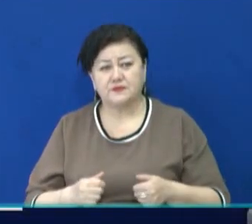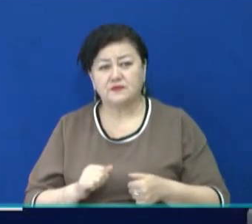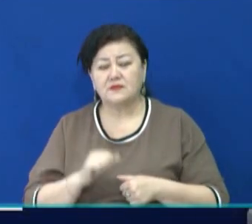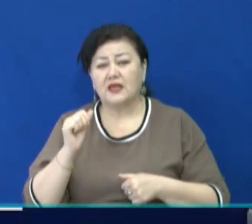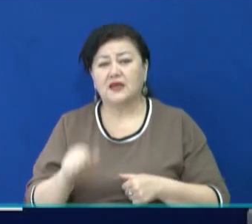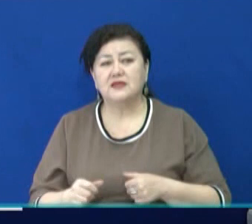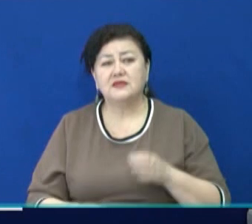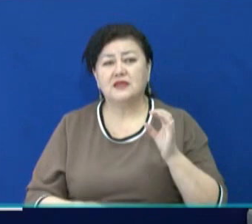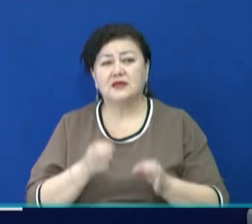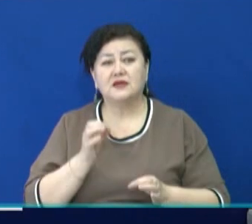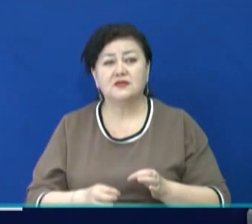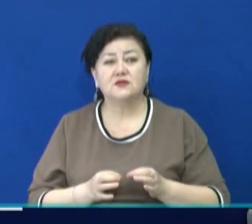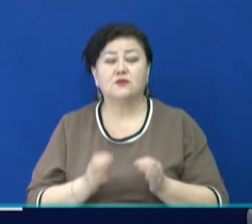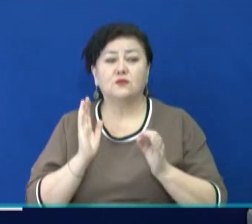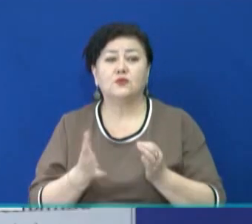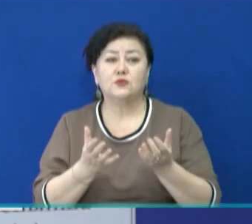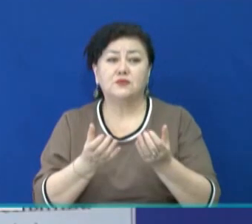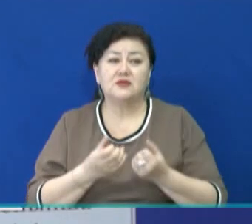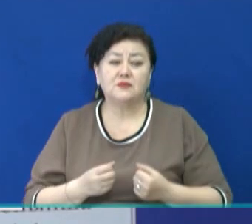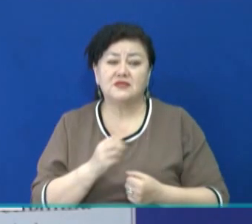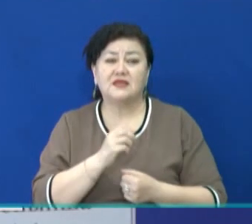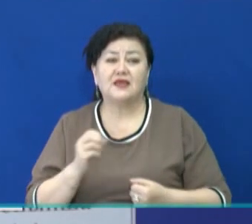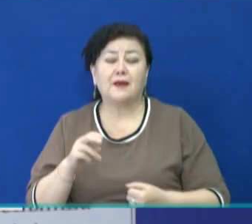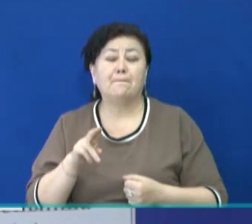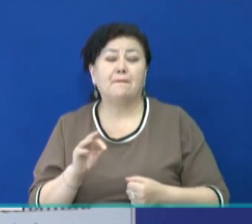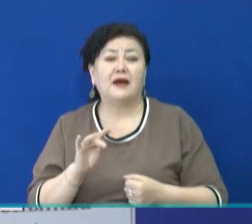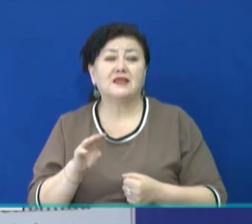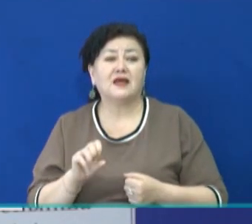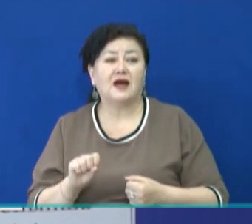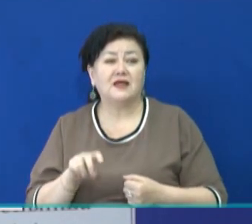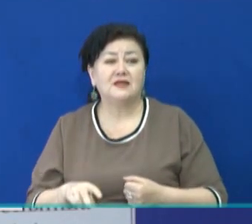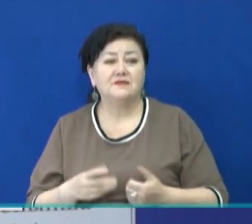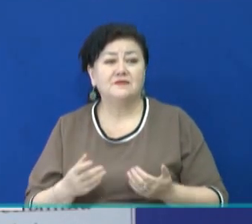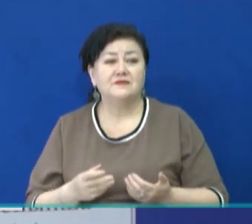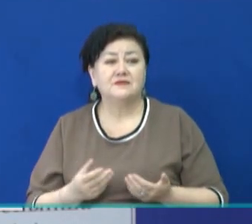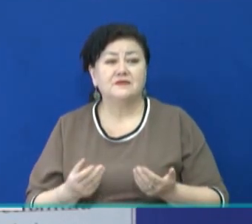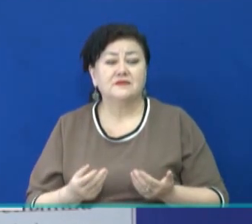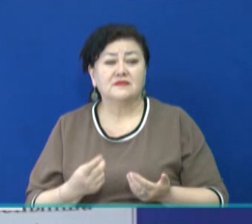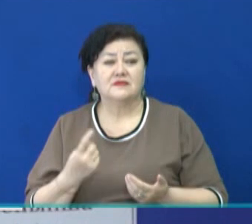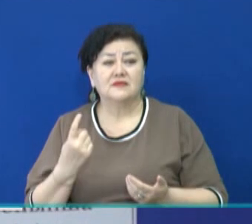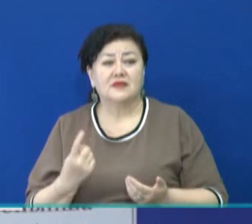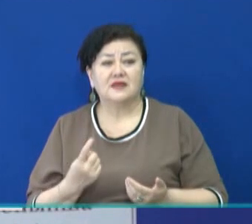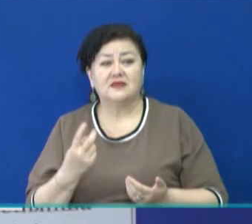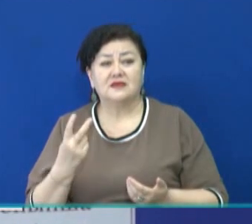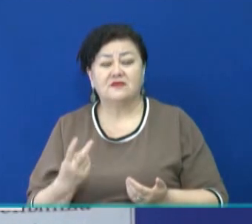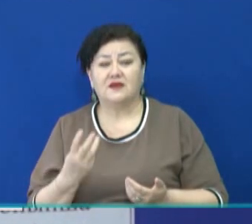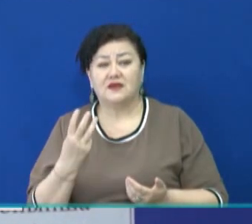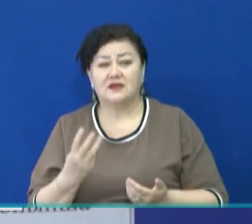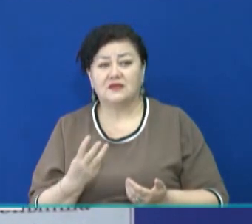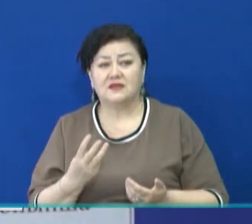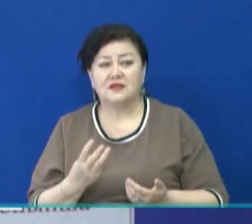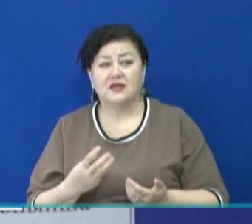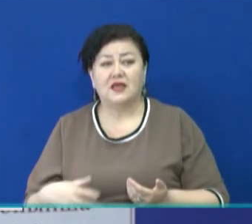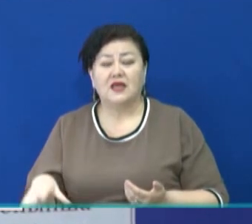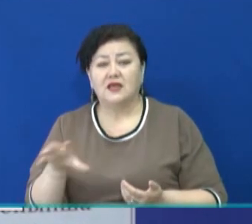рәсім электронды үкімет веб-порталында қабылданады. Заң болып қабылданған кейін ешқандай да акция болып табылмайды, жаңағы бір айлық, екі айлық, үш айлық, бұл өмір